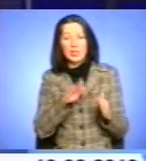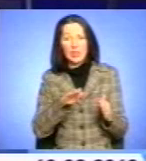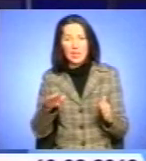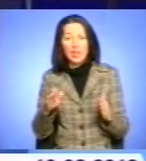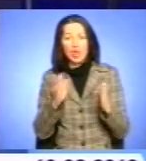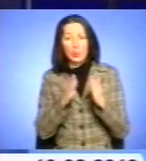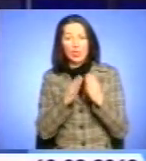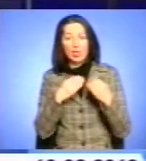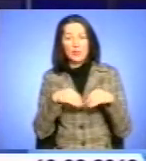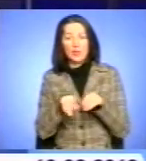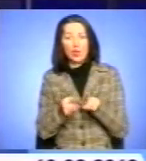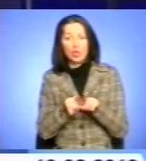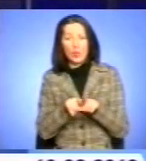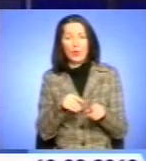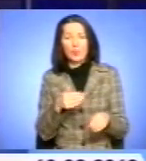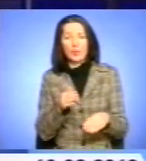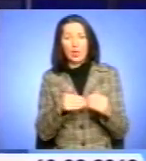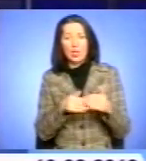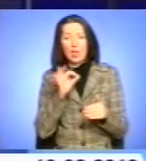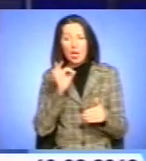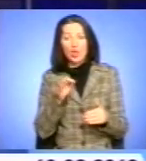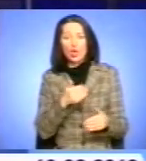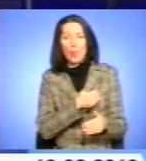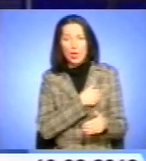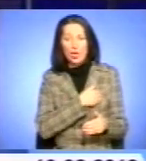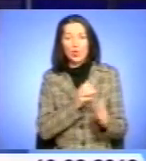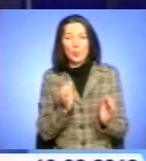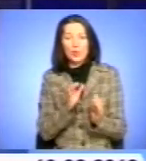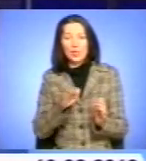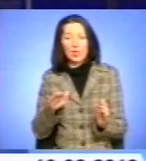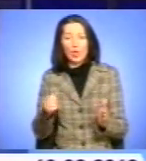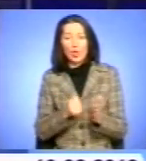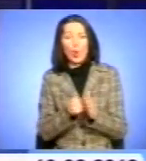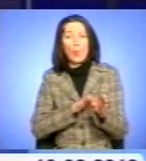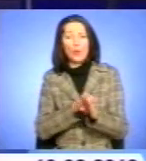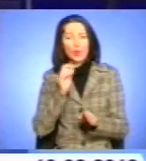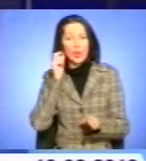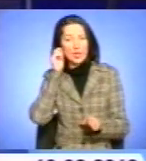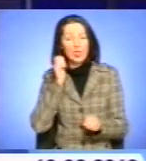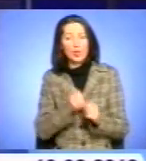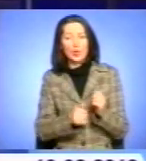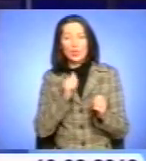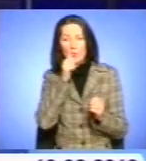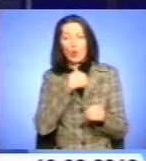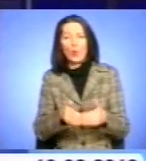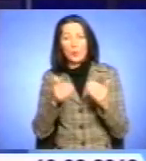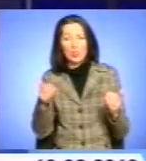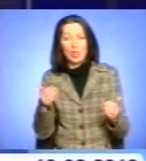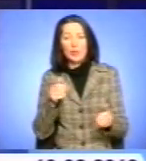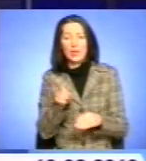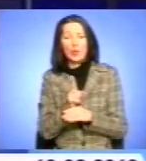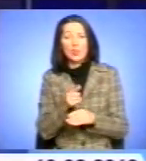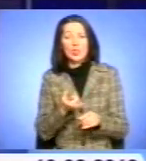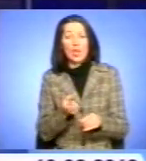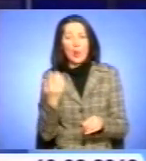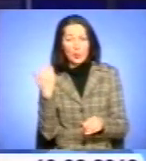Фахівці кажуть, що бажаючих опікуватися дитиною до повноліття з кожним роком більшає. Лише на Тернопільщині торік більше 800 дітей знайшли